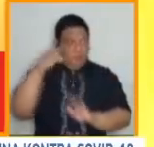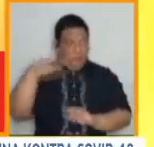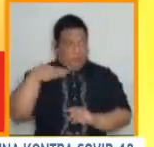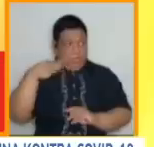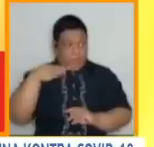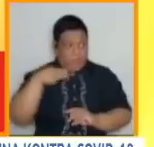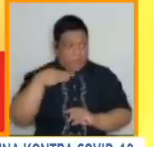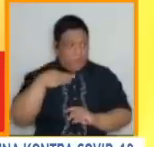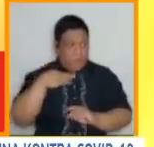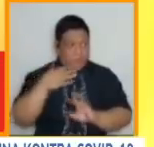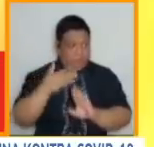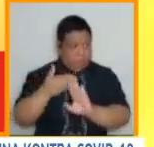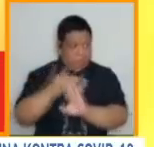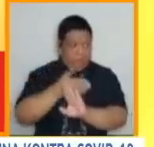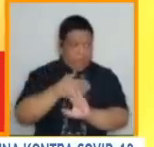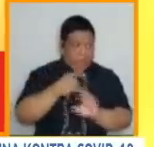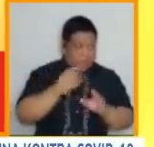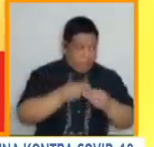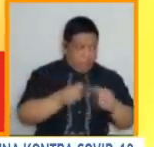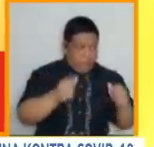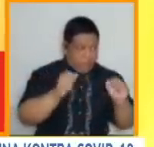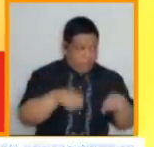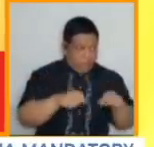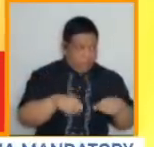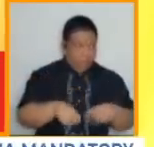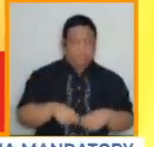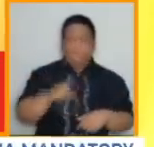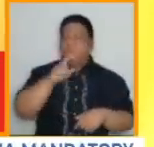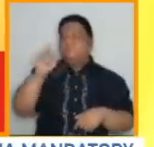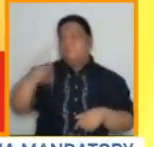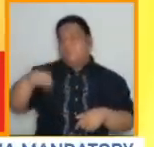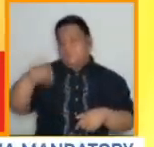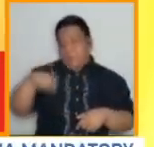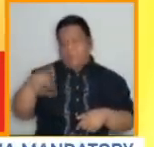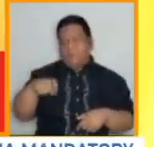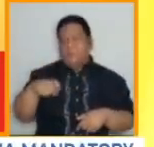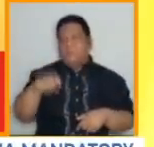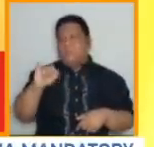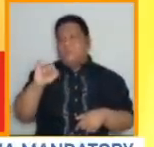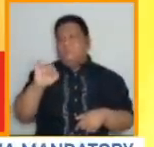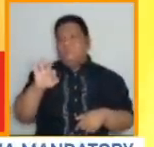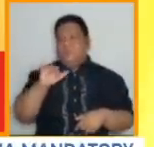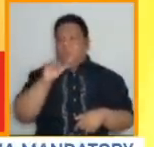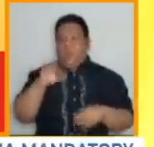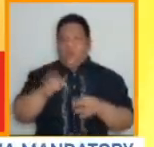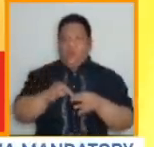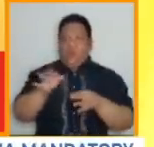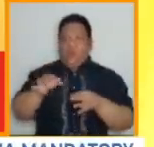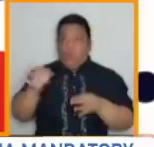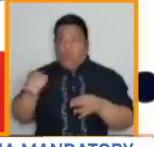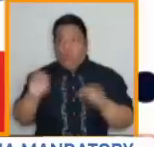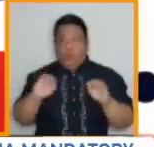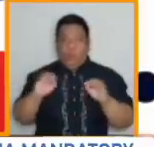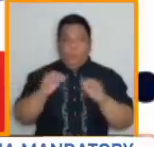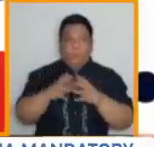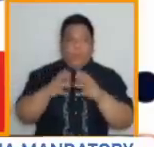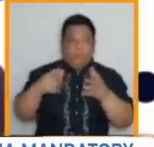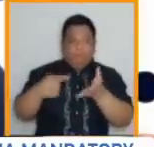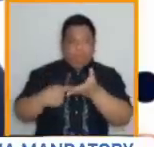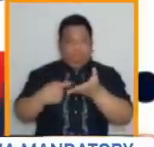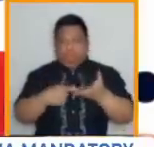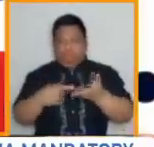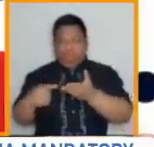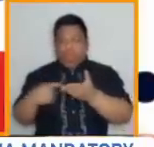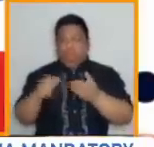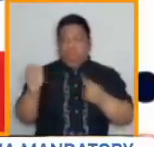ano? Opo, dapat naman. Kung hindi naman siya magtatagal masyado, no? Kung wala masyadong hearing o mga ano, mga